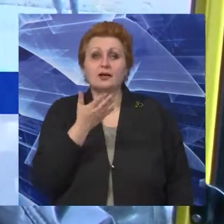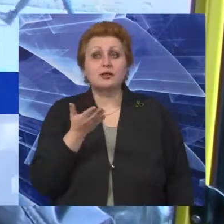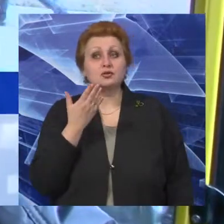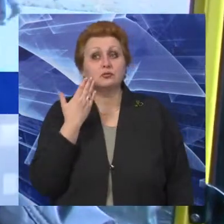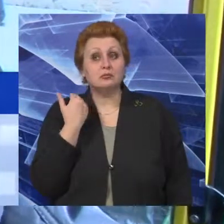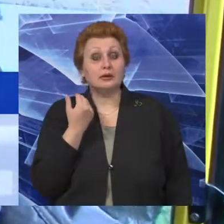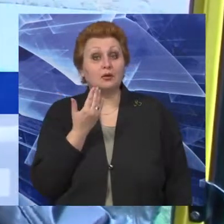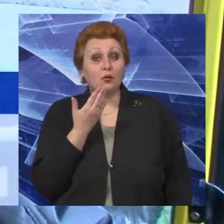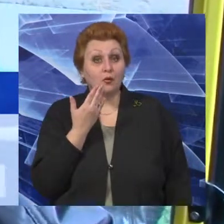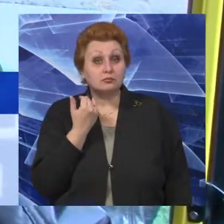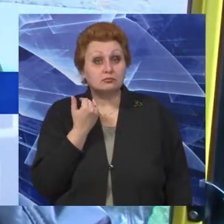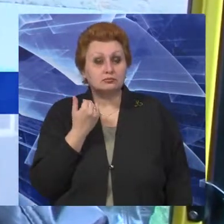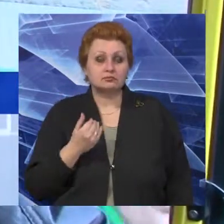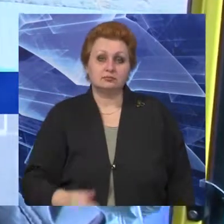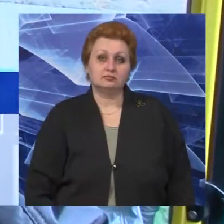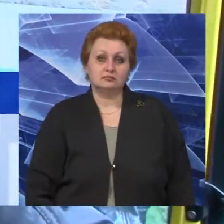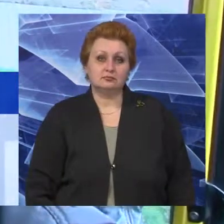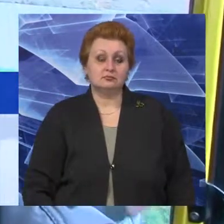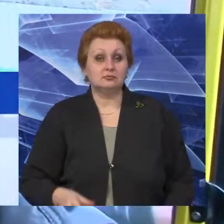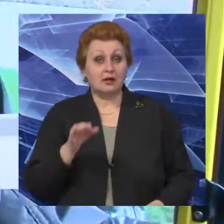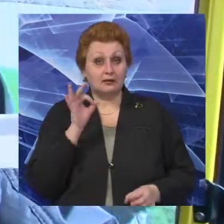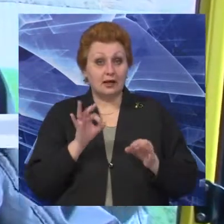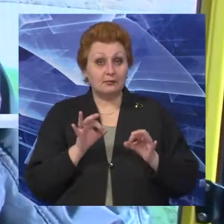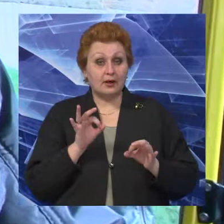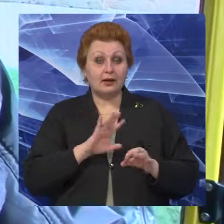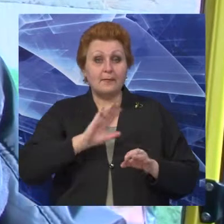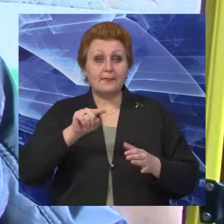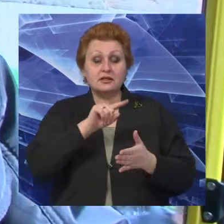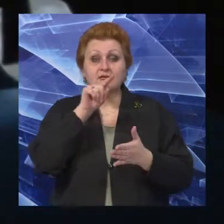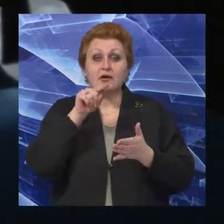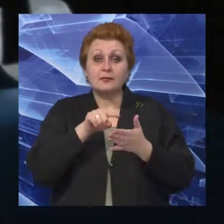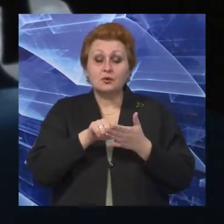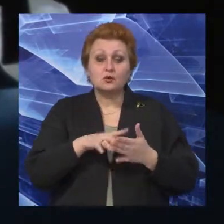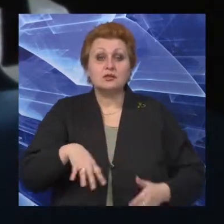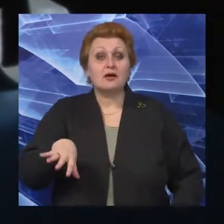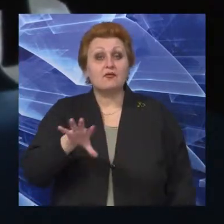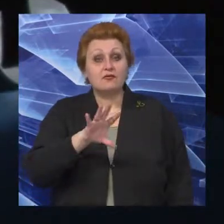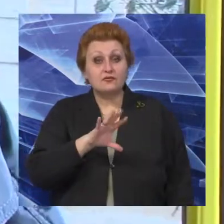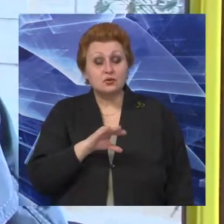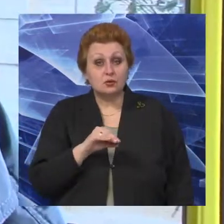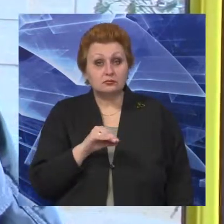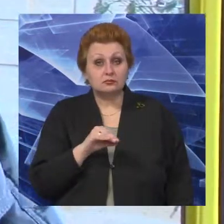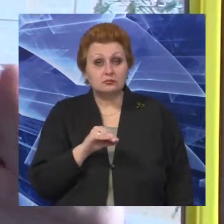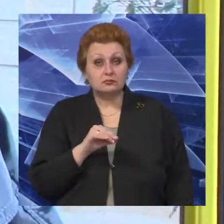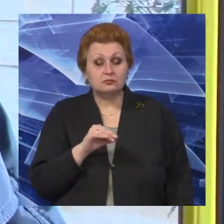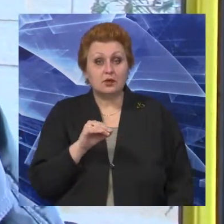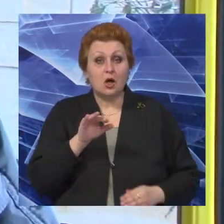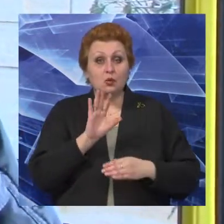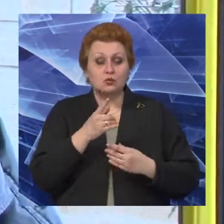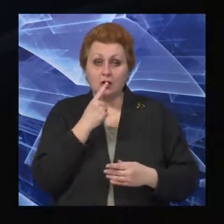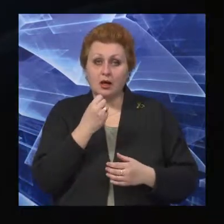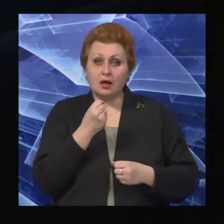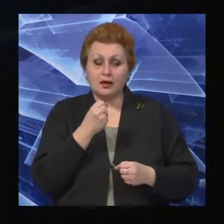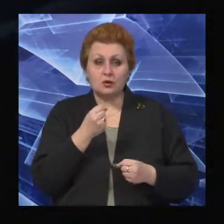легко. Хорошо, нормально идет по трассе, хорошо, без вопросов. Все усилено, и кузова там